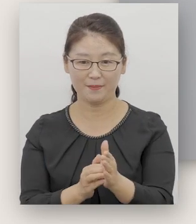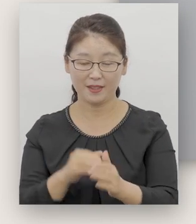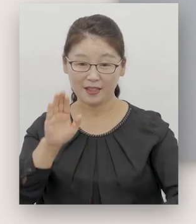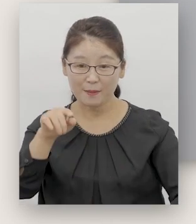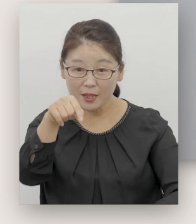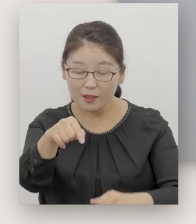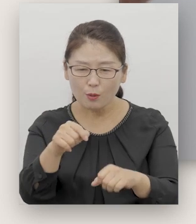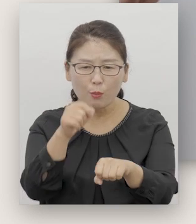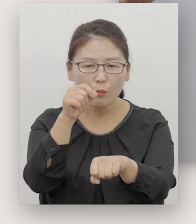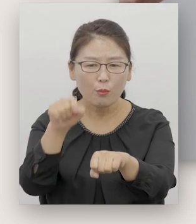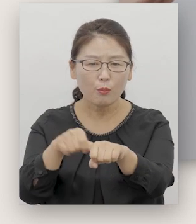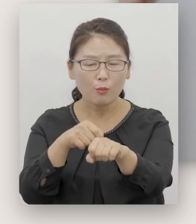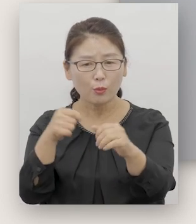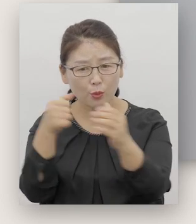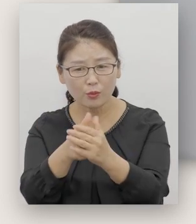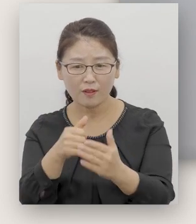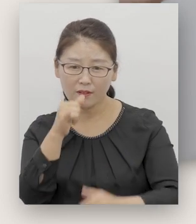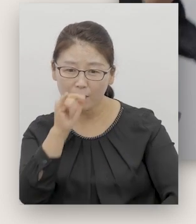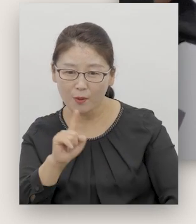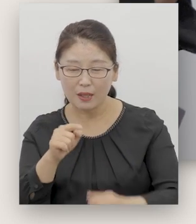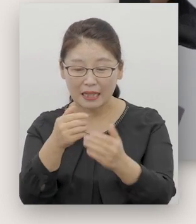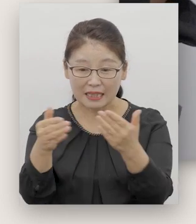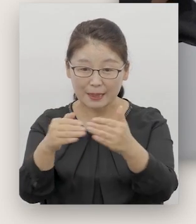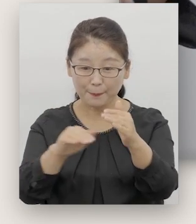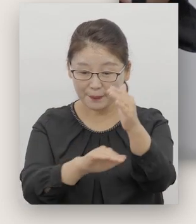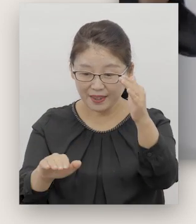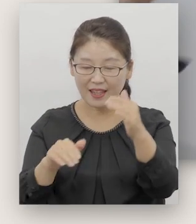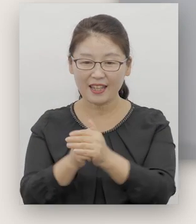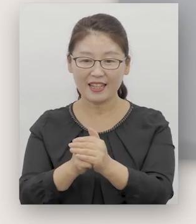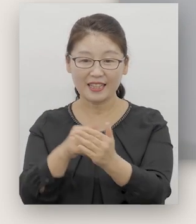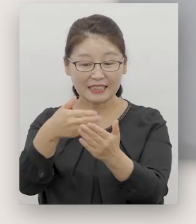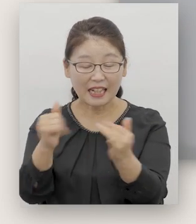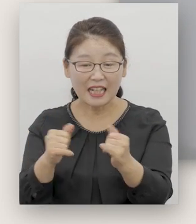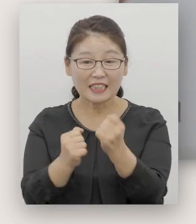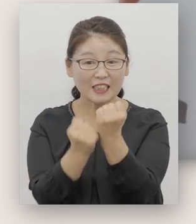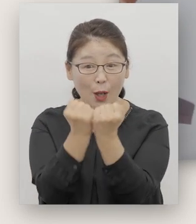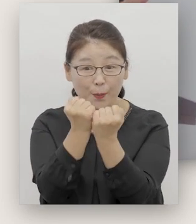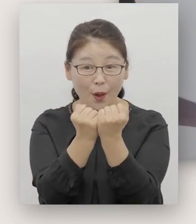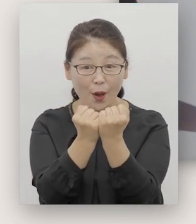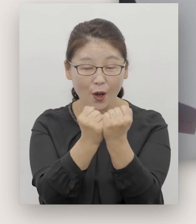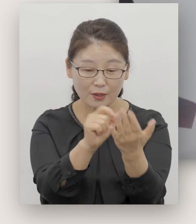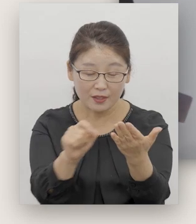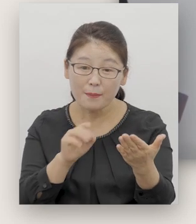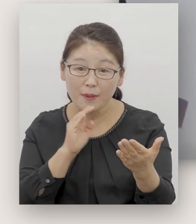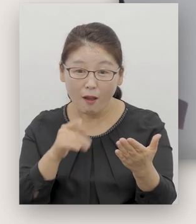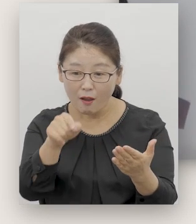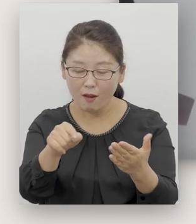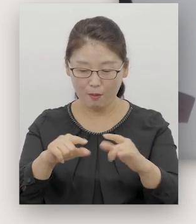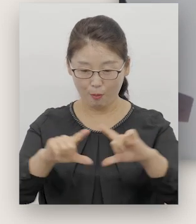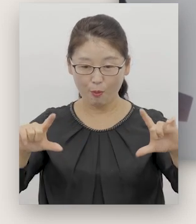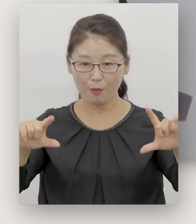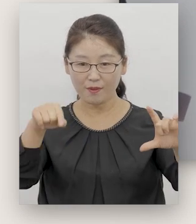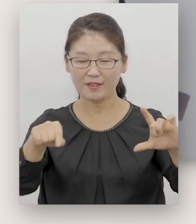들어가는데 이 아래 보시면 Nude Descending on Escalier라고 좀 크게 작품의 제목이 이렇게 적혀 있죠. 이것도